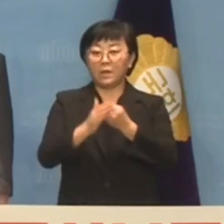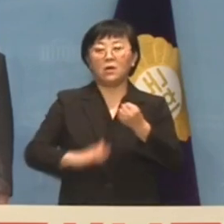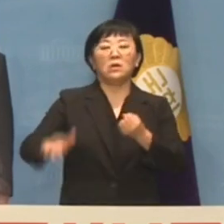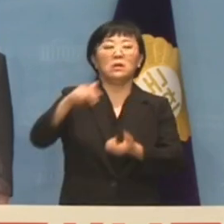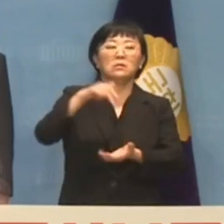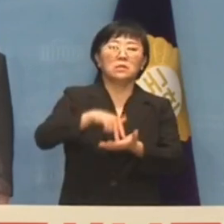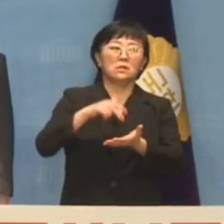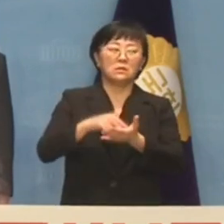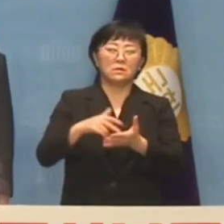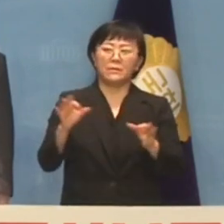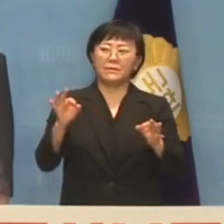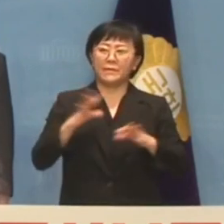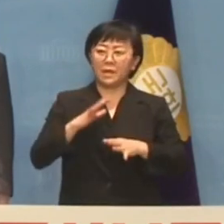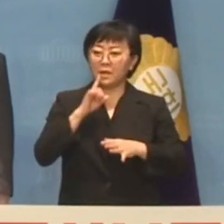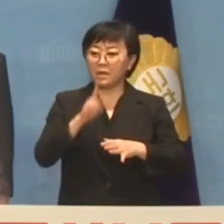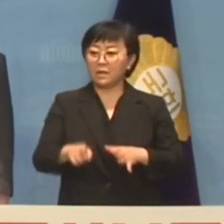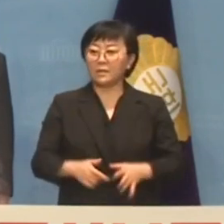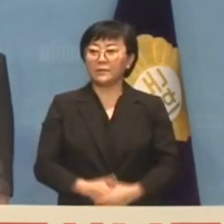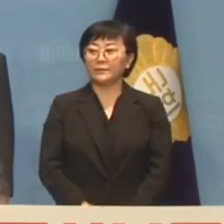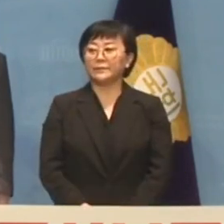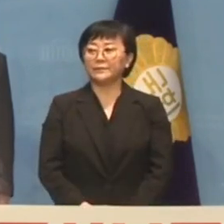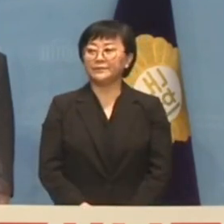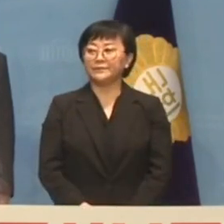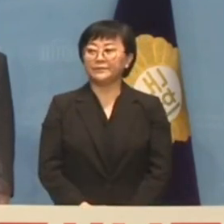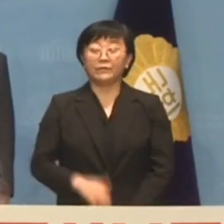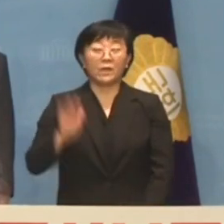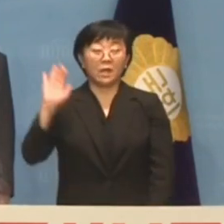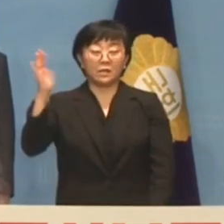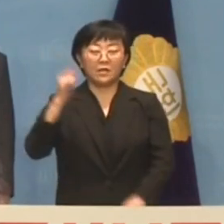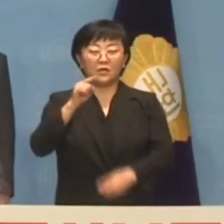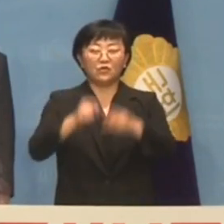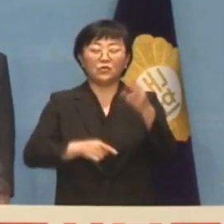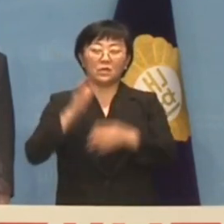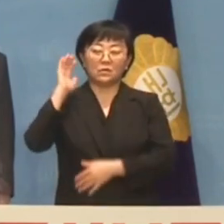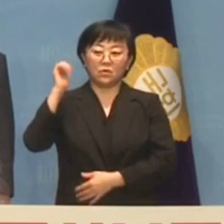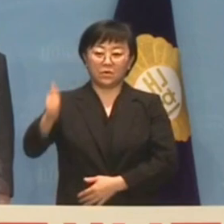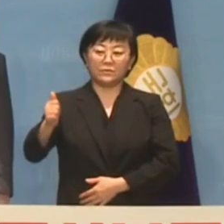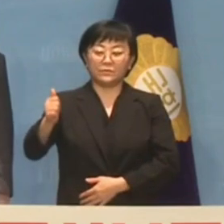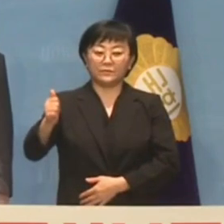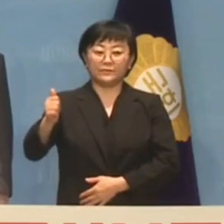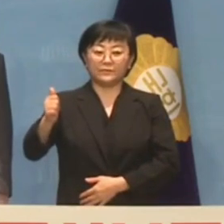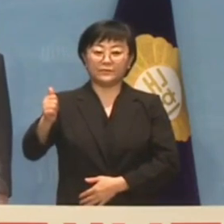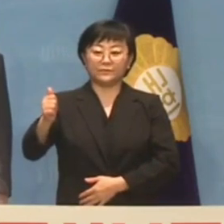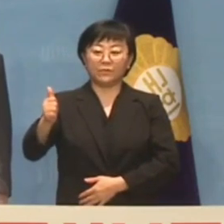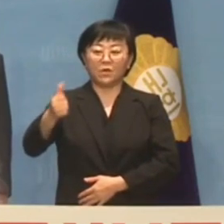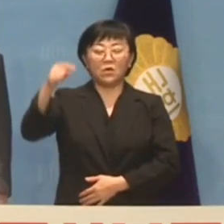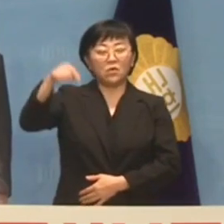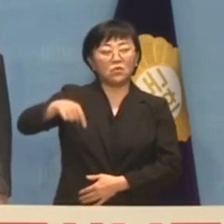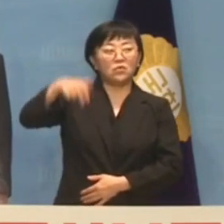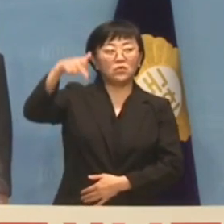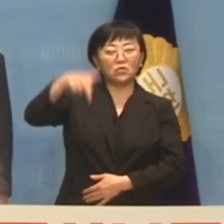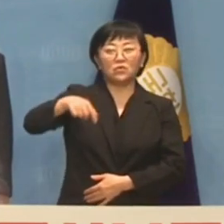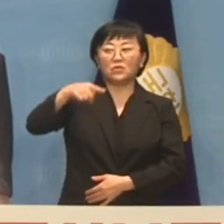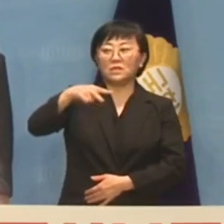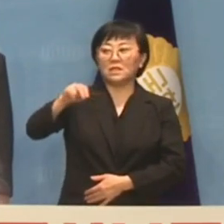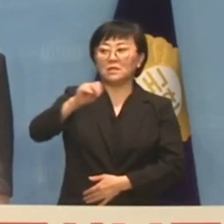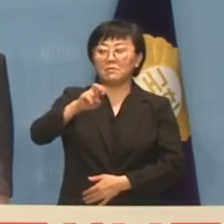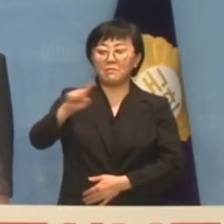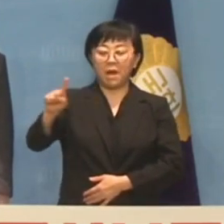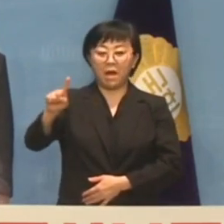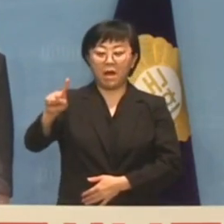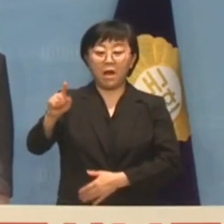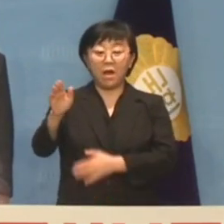저희로서도 매우 깜짝 놀랐습니다. 최근에 윤석열 대통령이 후쿠시마산 수산물은